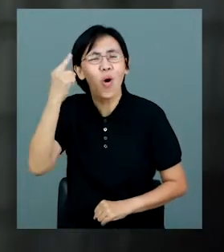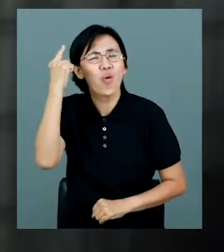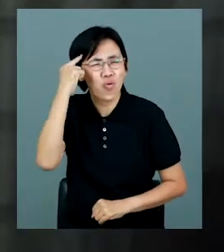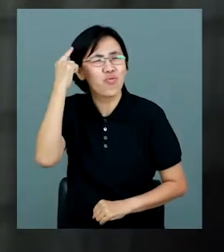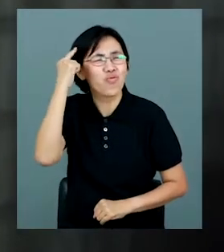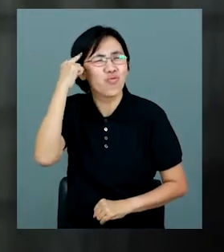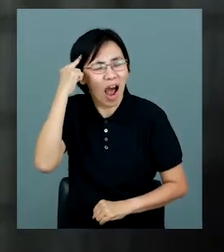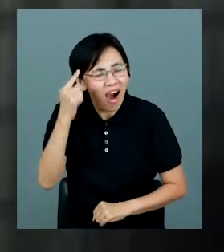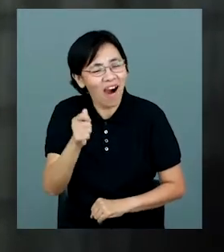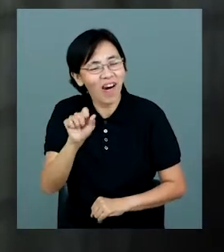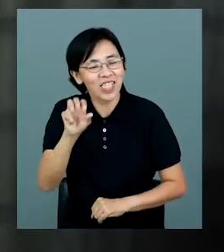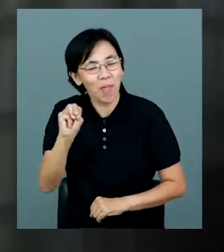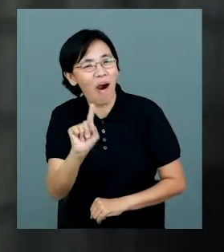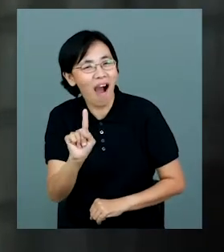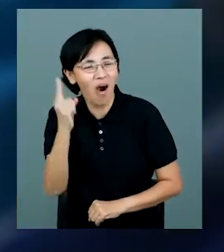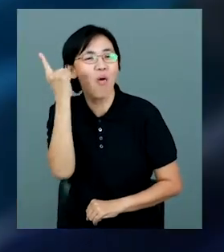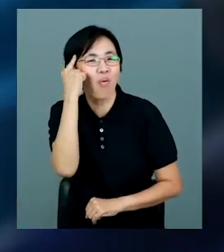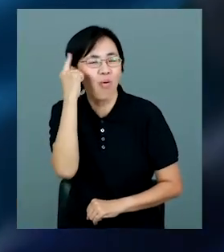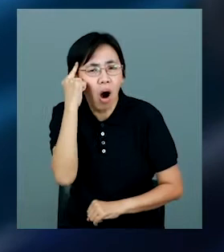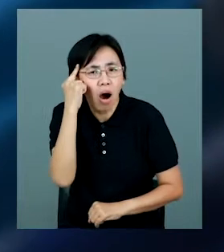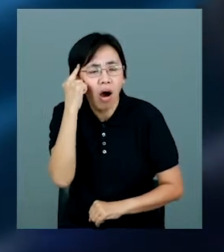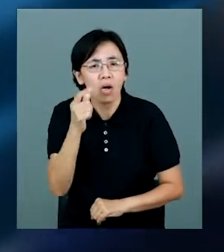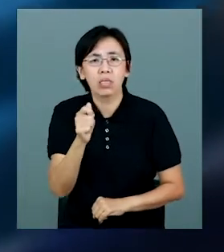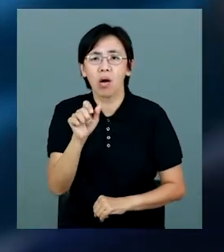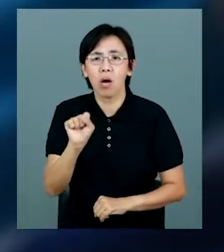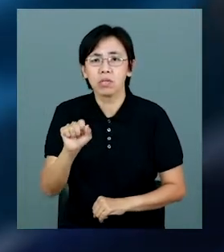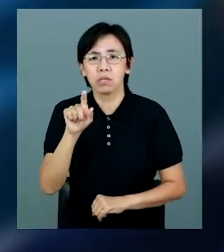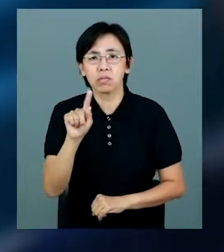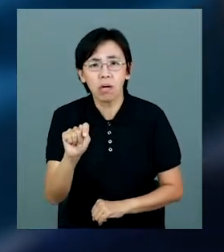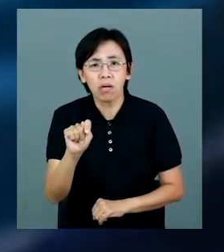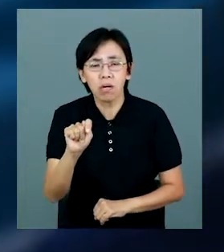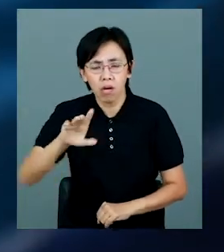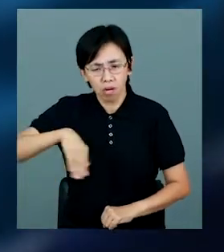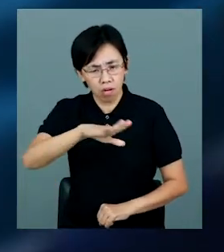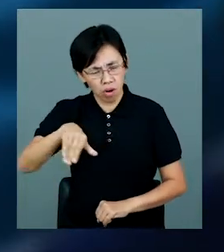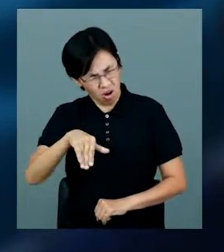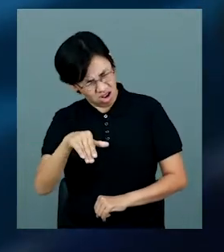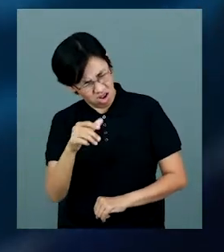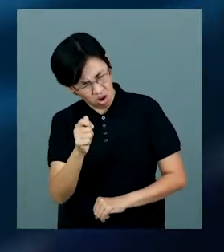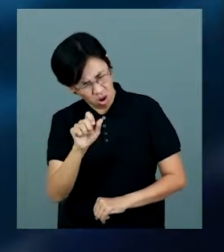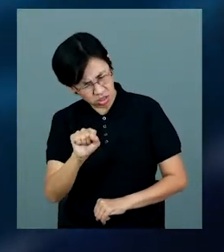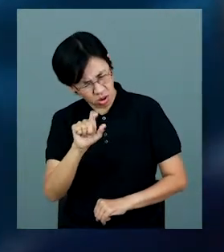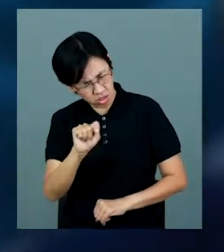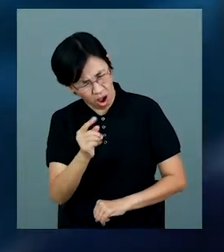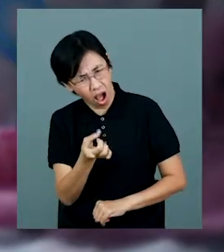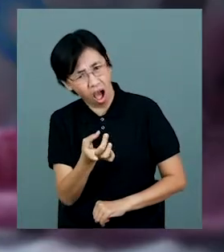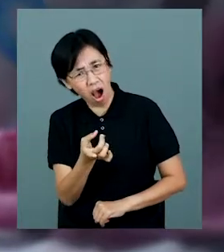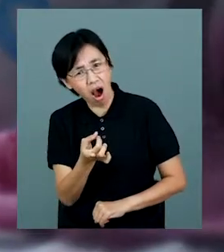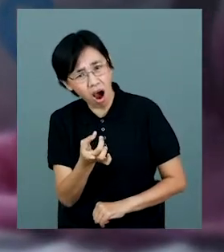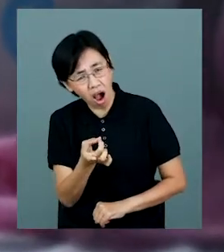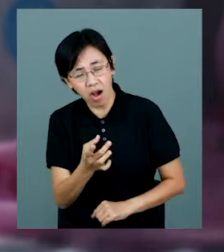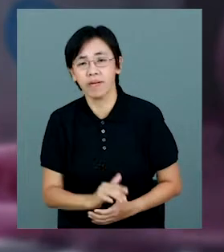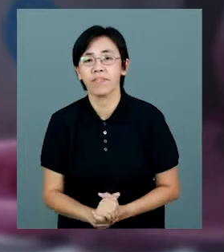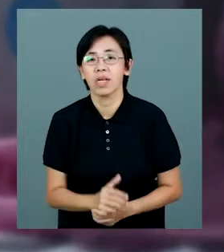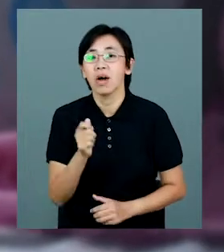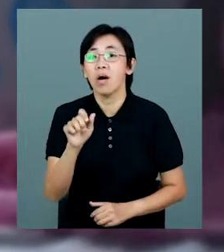คุ้นเคยรู้จักกันเป็นอย่างดีแล้วแต่ถ้าบอกว่าอสต.คำนี้อาจจะยังไม่ค่อยคุ้นหูเท่าไหร่นะครับอสต.